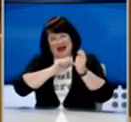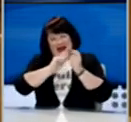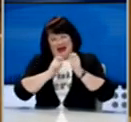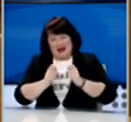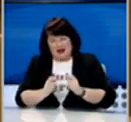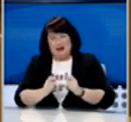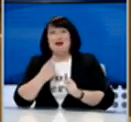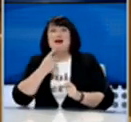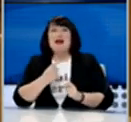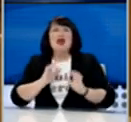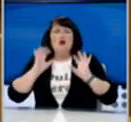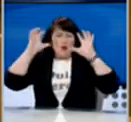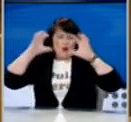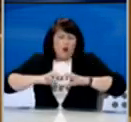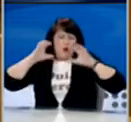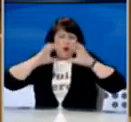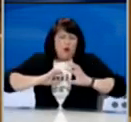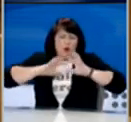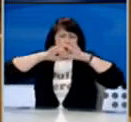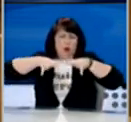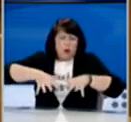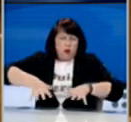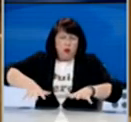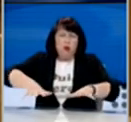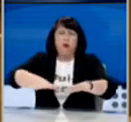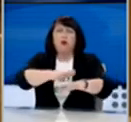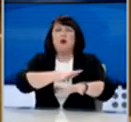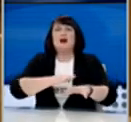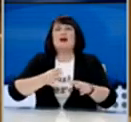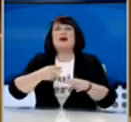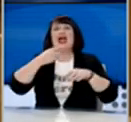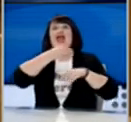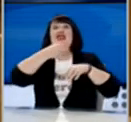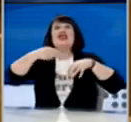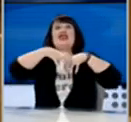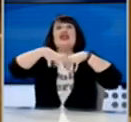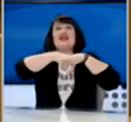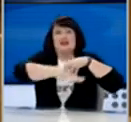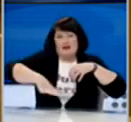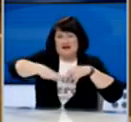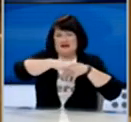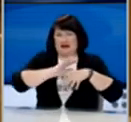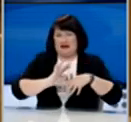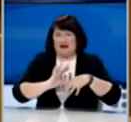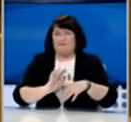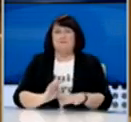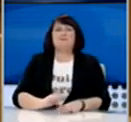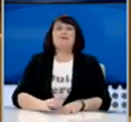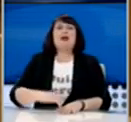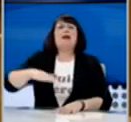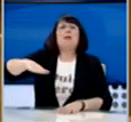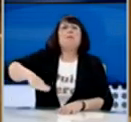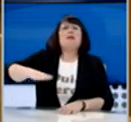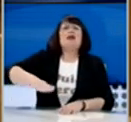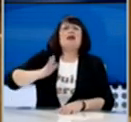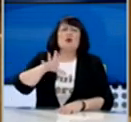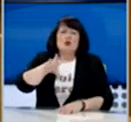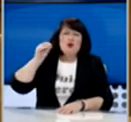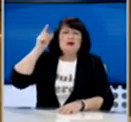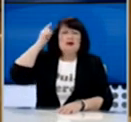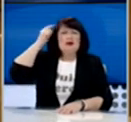και στις φωνισα λέει στην θεσσαλία ακόμη και ένα μικρό παιδί μπορεί να